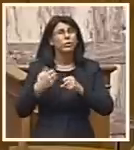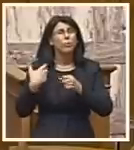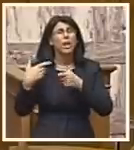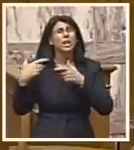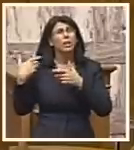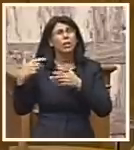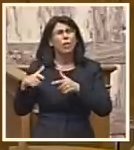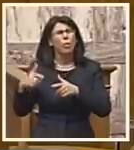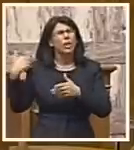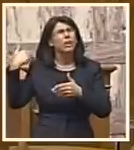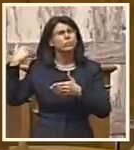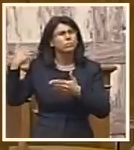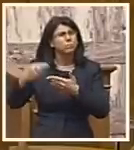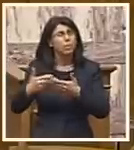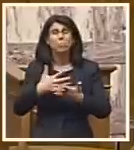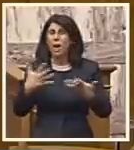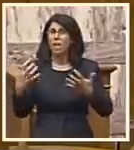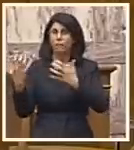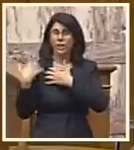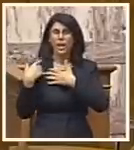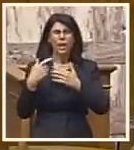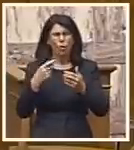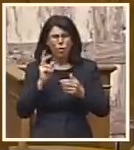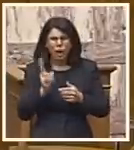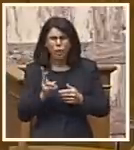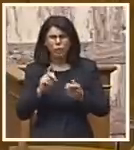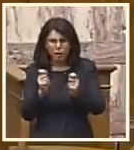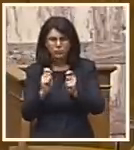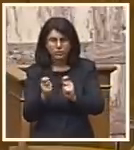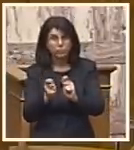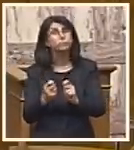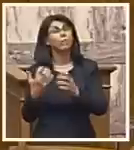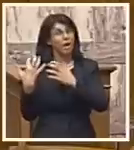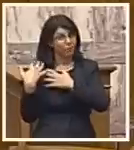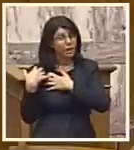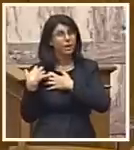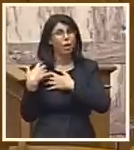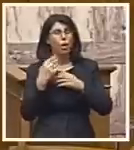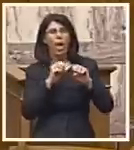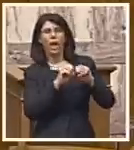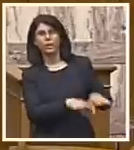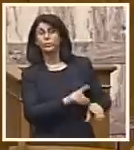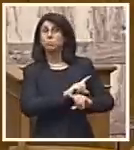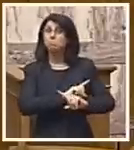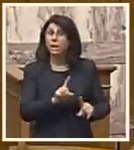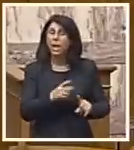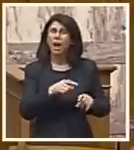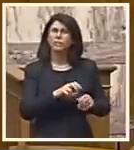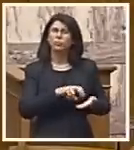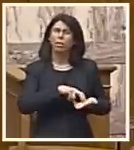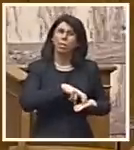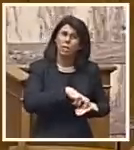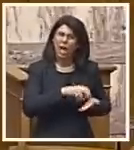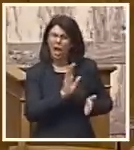ευθύνη. Ευθύνη να διορθώνεις τα κακό κείμενα, τα λάθη. Ευθύνη να μην την εγκαταλείπεις όταν αυτή λυγίζει, να